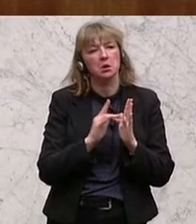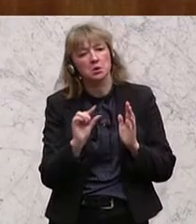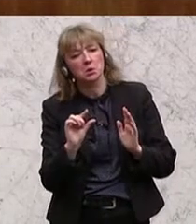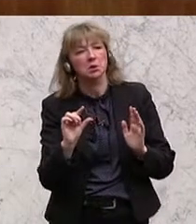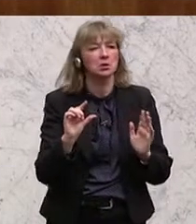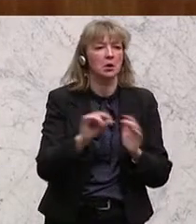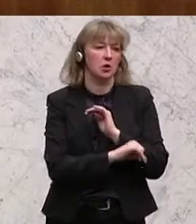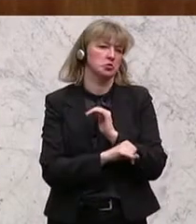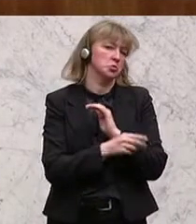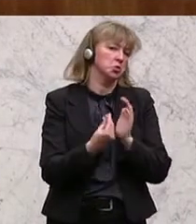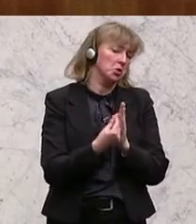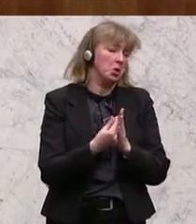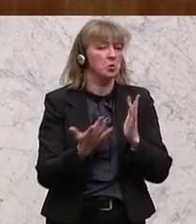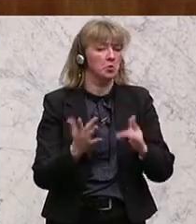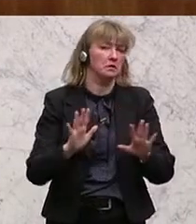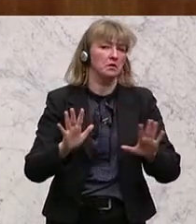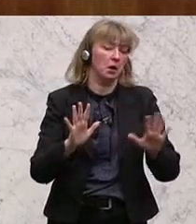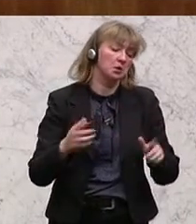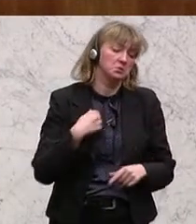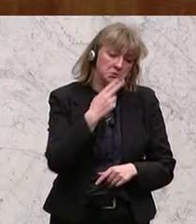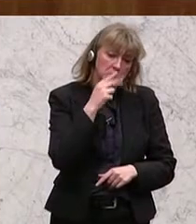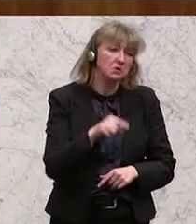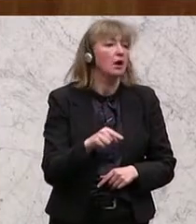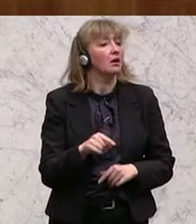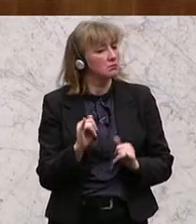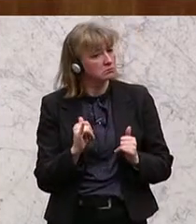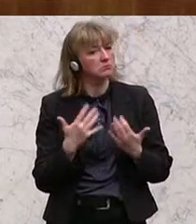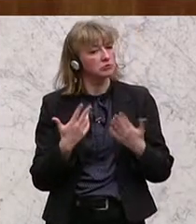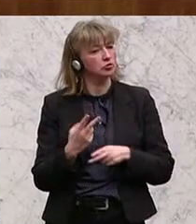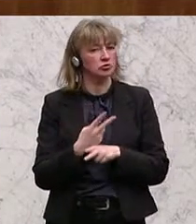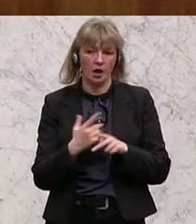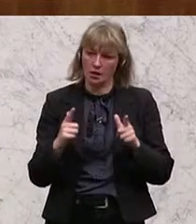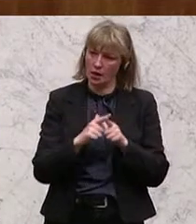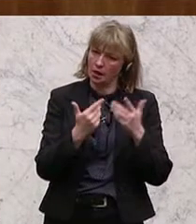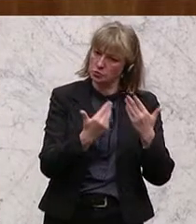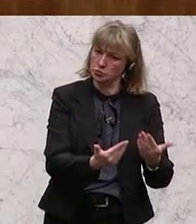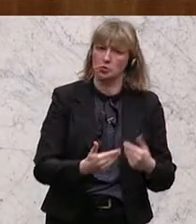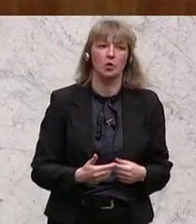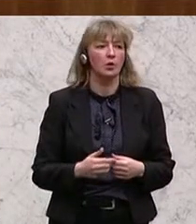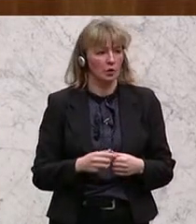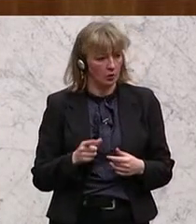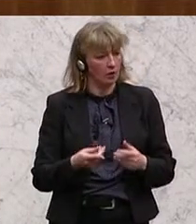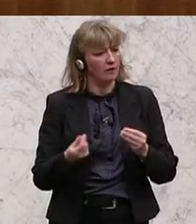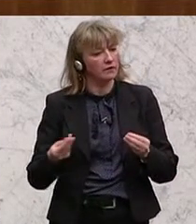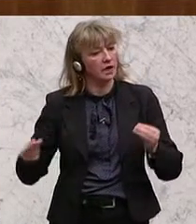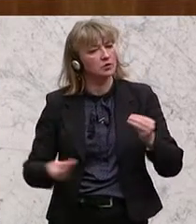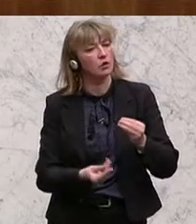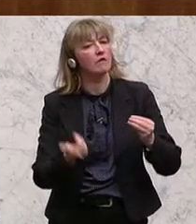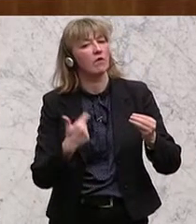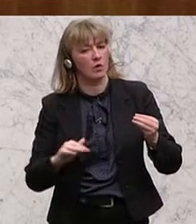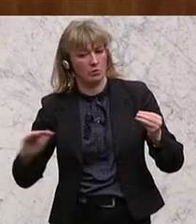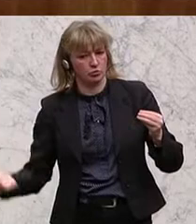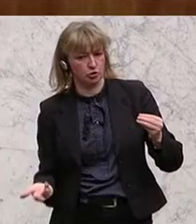Studiengebühren. Wir stellen fest, das ist sozusagen die Leistung des Staates. Das wird finanziert durch das Budget, das wird